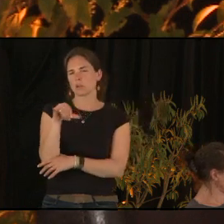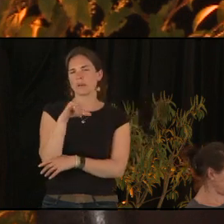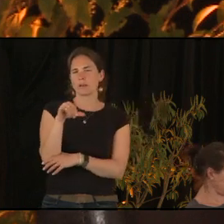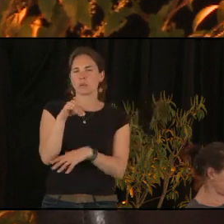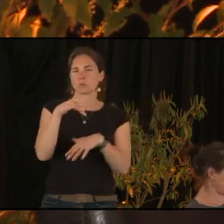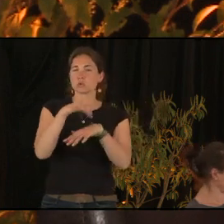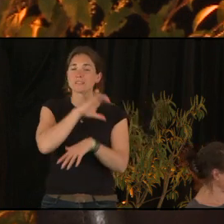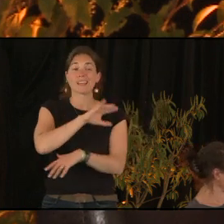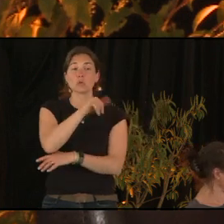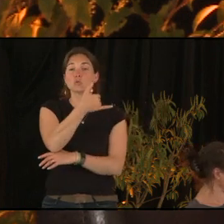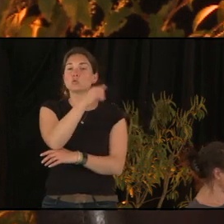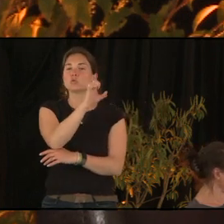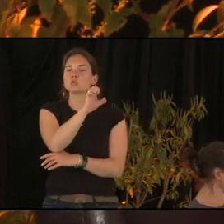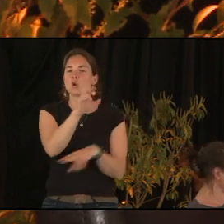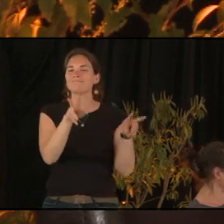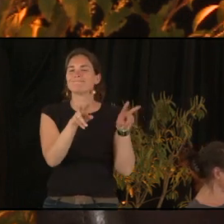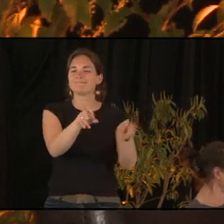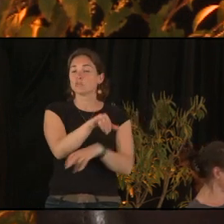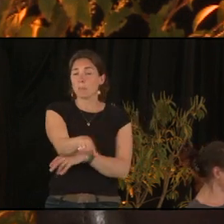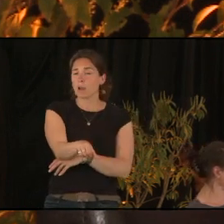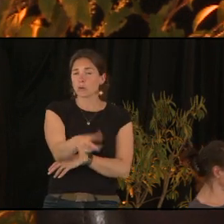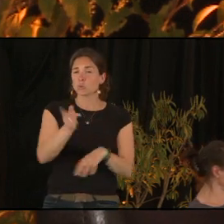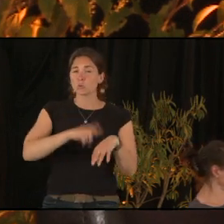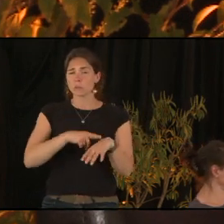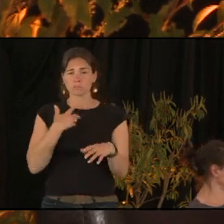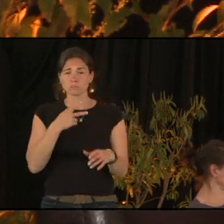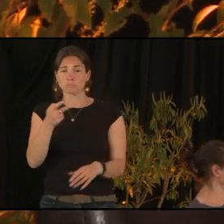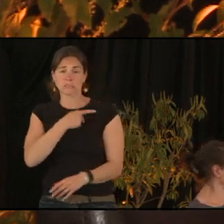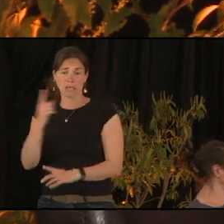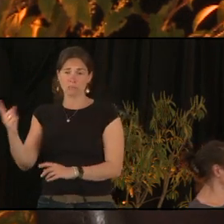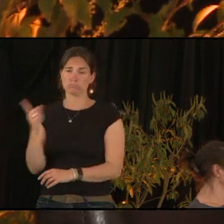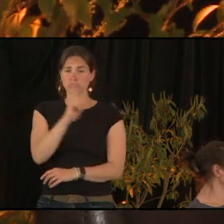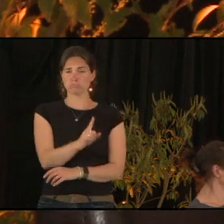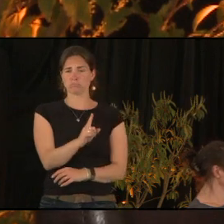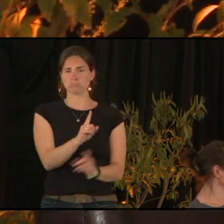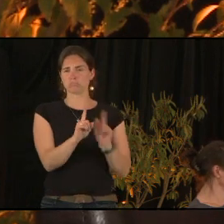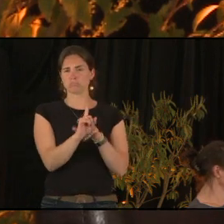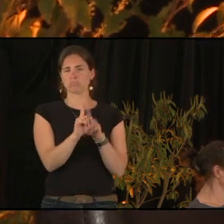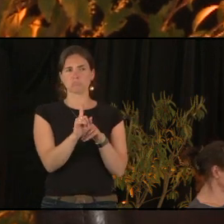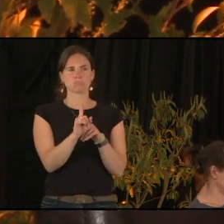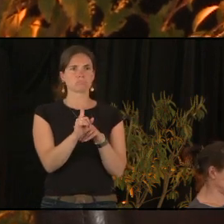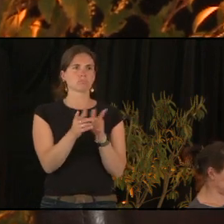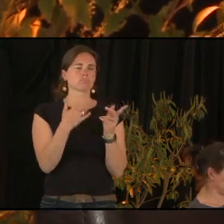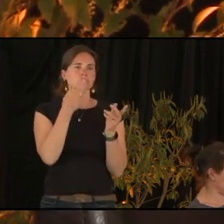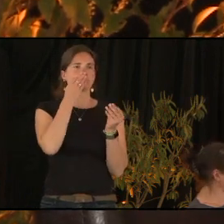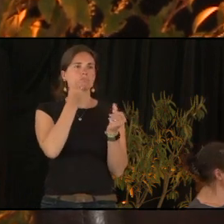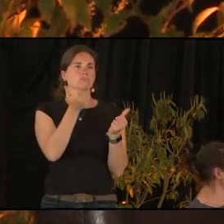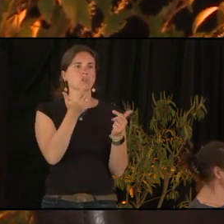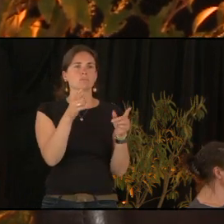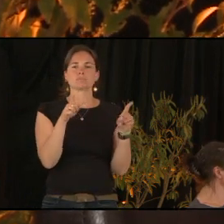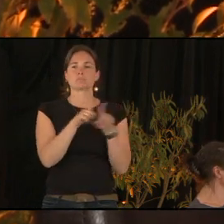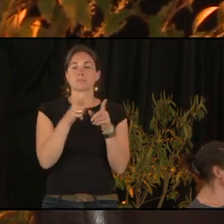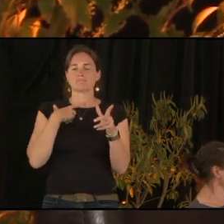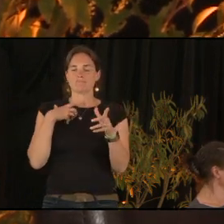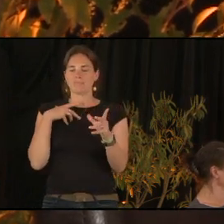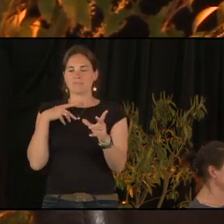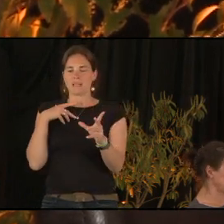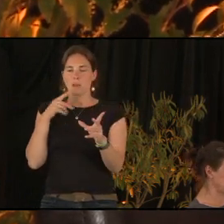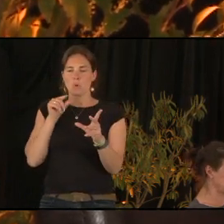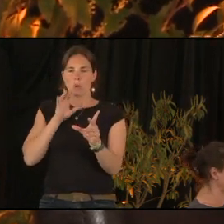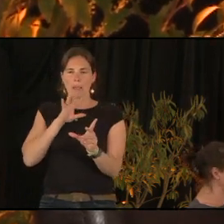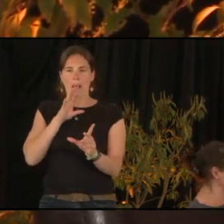que je me disais, je ne veux pas faire croire que ça se passe aujourd'hui parce que ce n'est pas tellement comme ça aujourd'hui. Mais... puis il y a tout